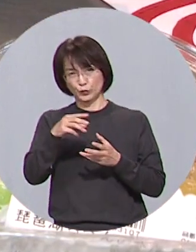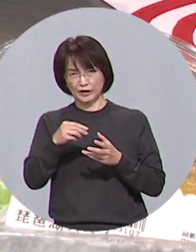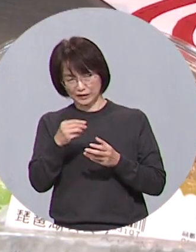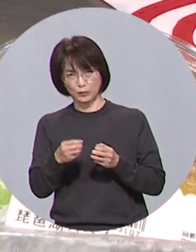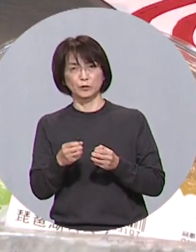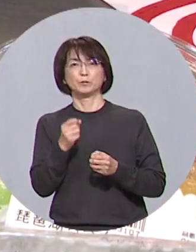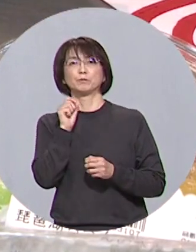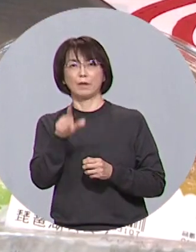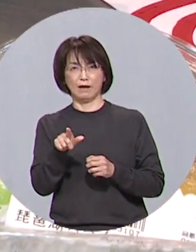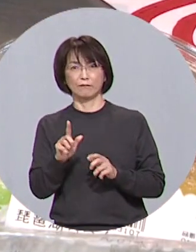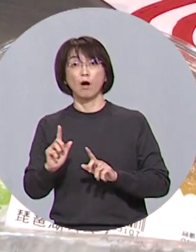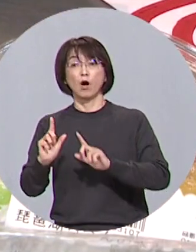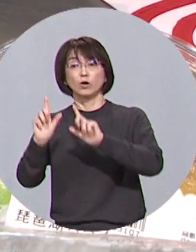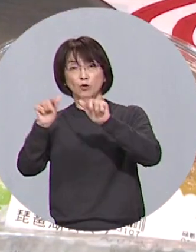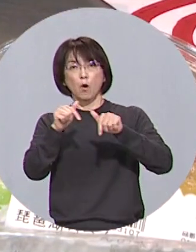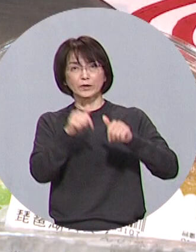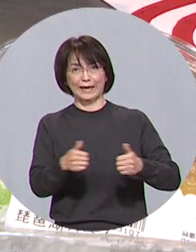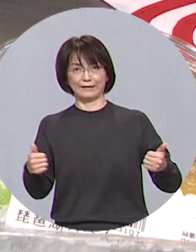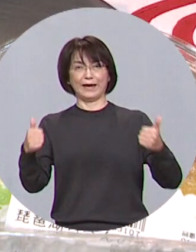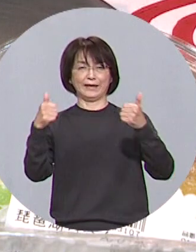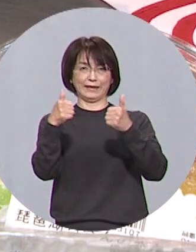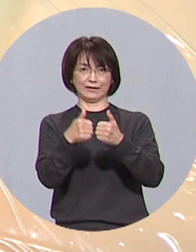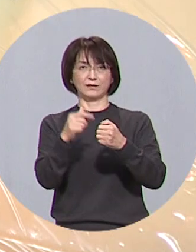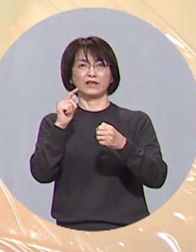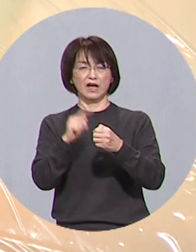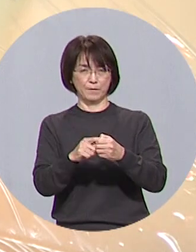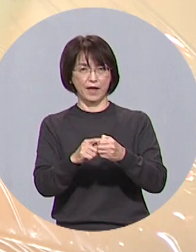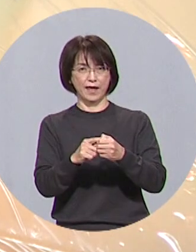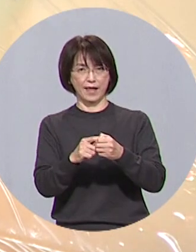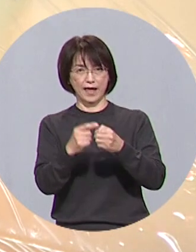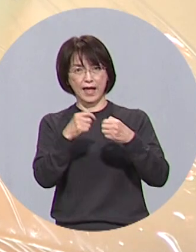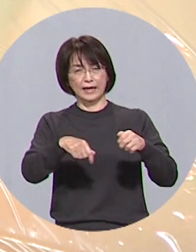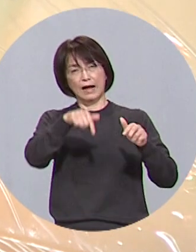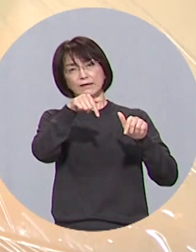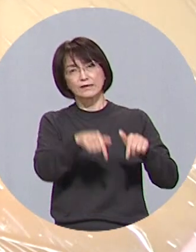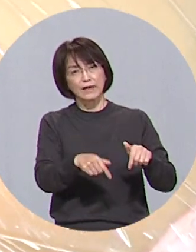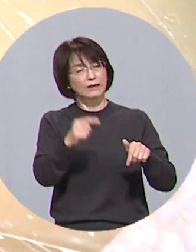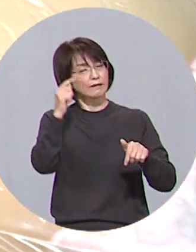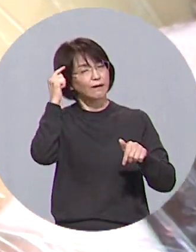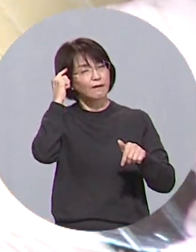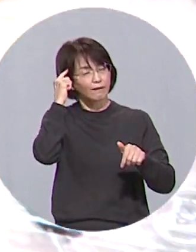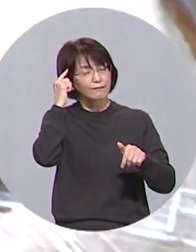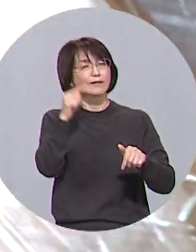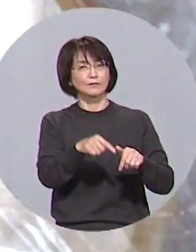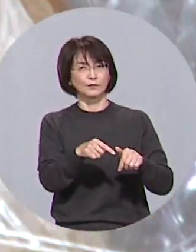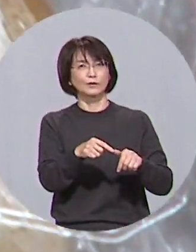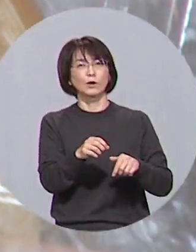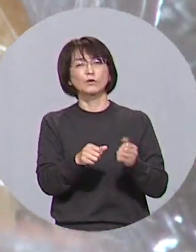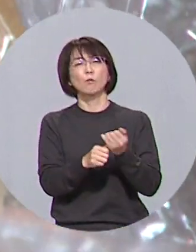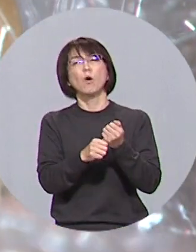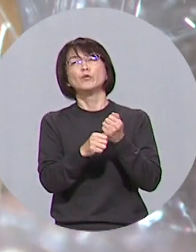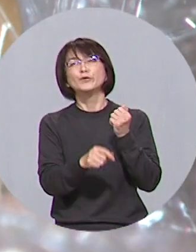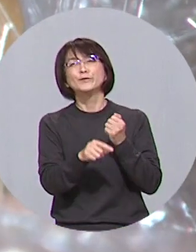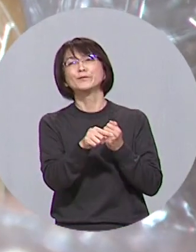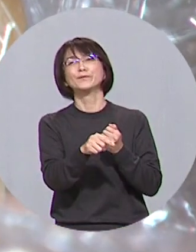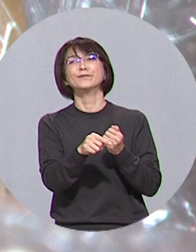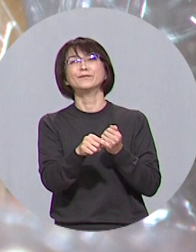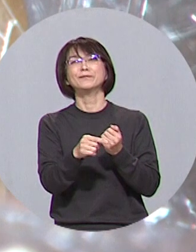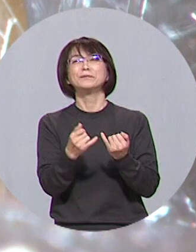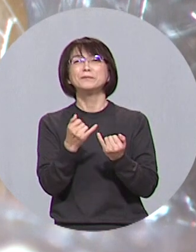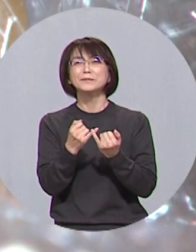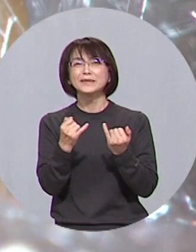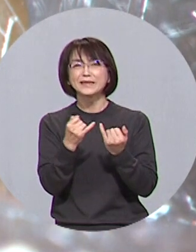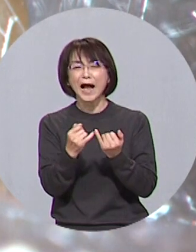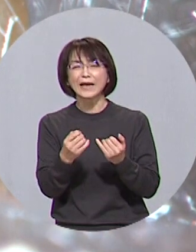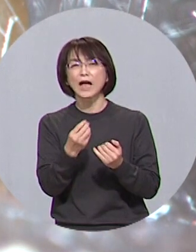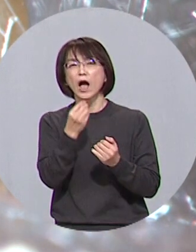の対決になるということで、 はい、関西をちょっと意識した鹿のケツと、あと糞に見立てたこのこれがチョコボ